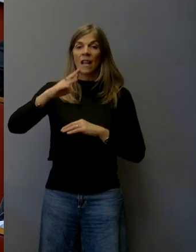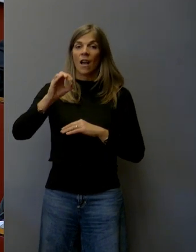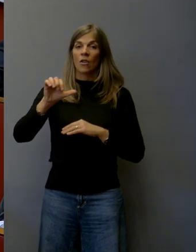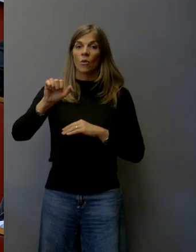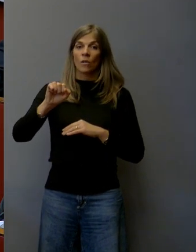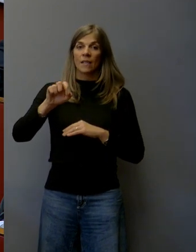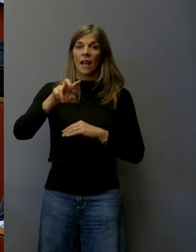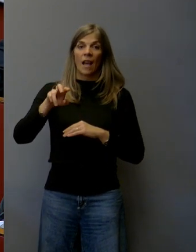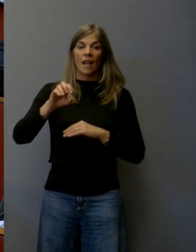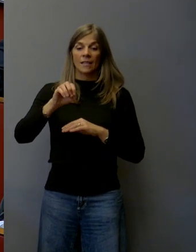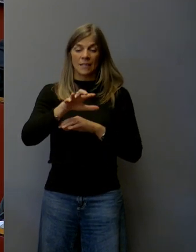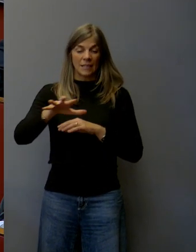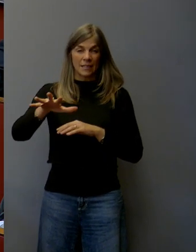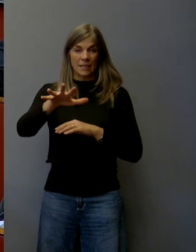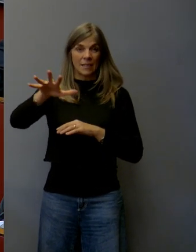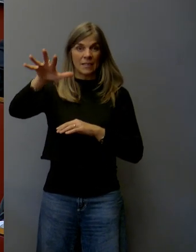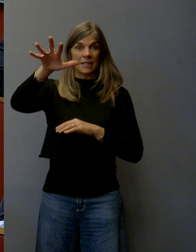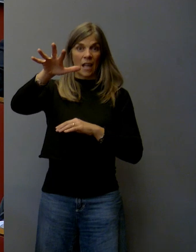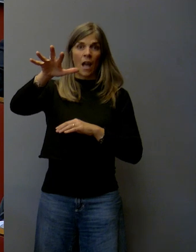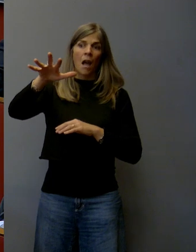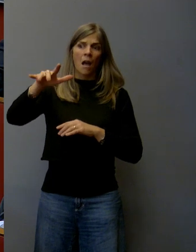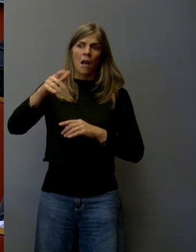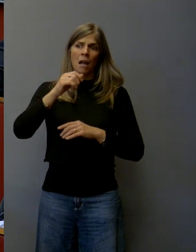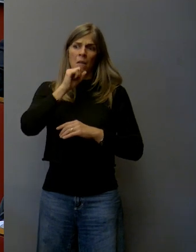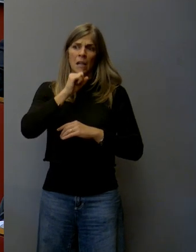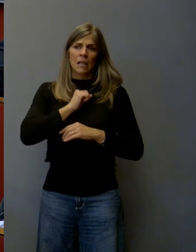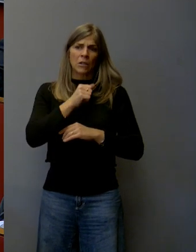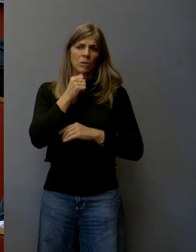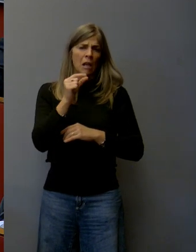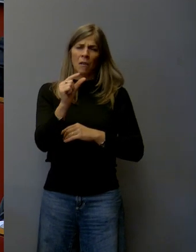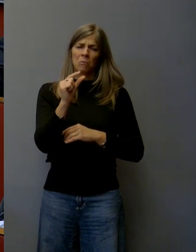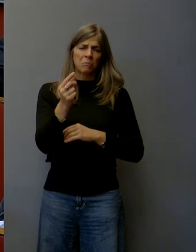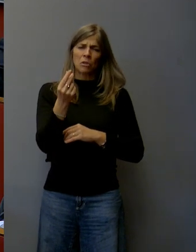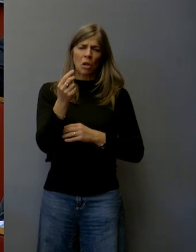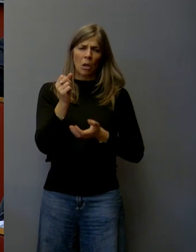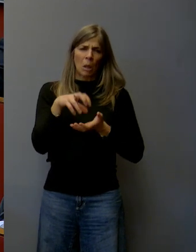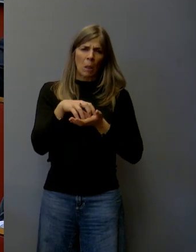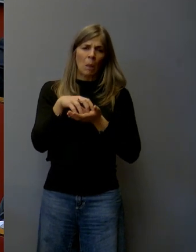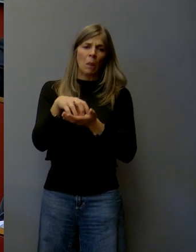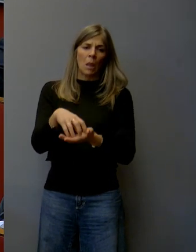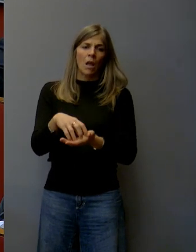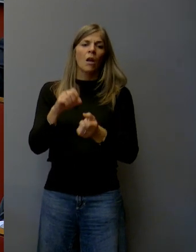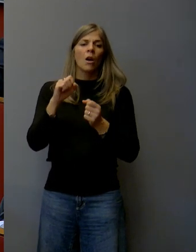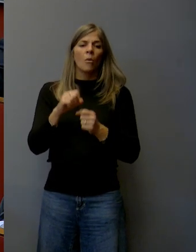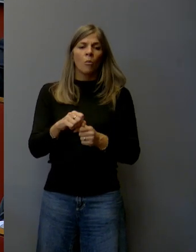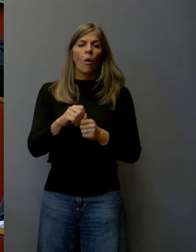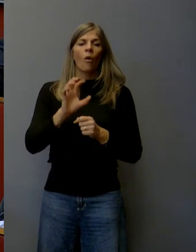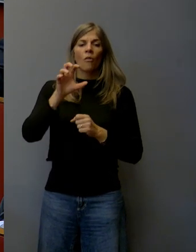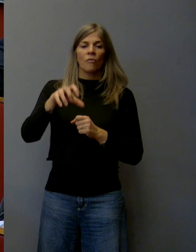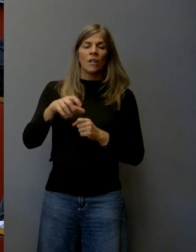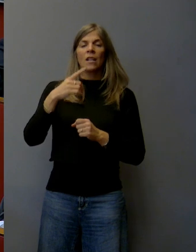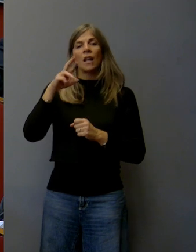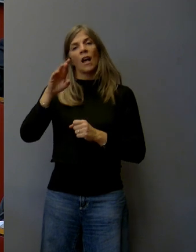addirittura sarebbe possibile con pochi investimenti collegare in un unico percorso Villa Rosazza con